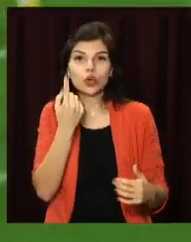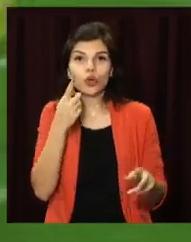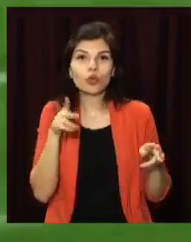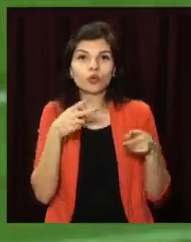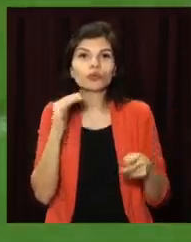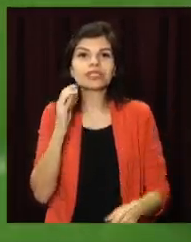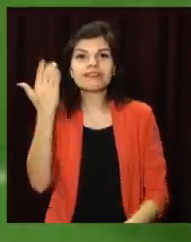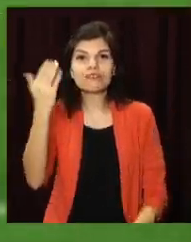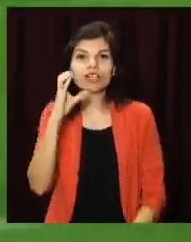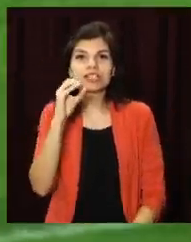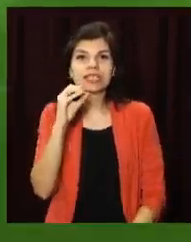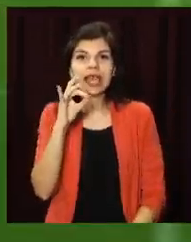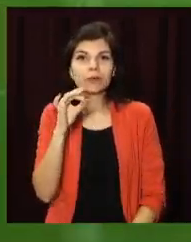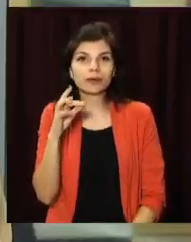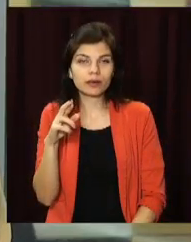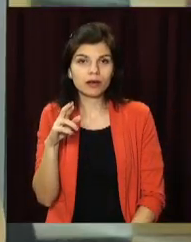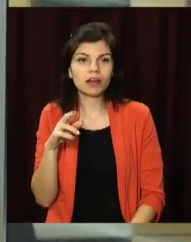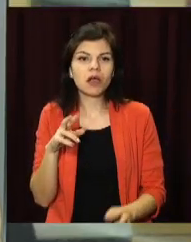із Сербії – «Інджія».